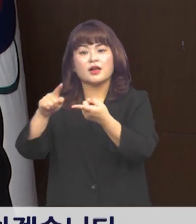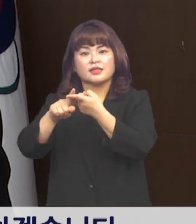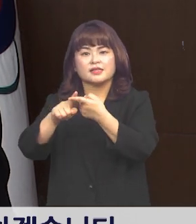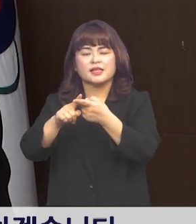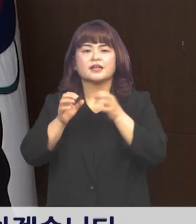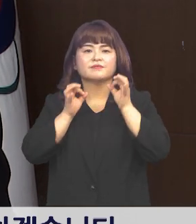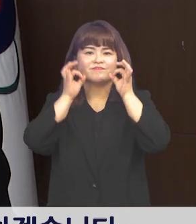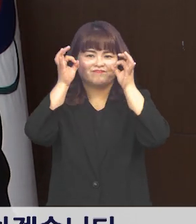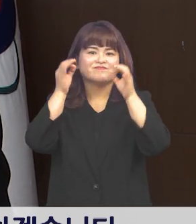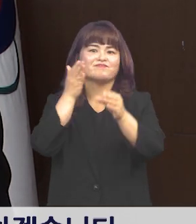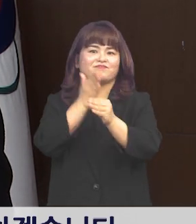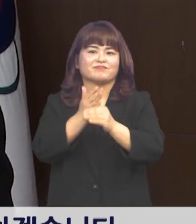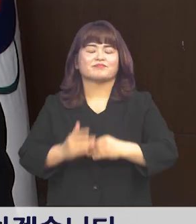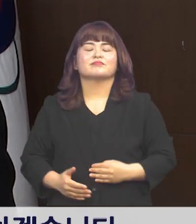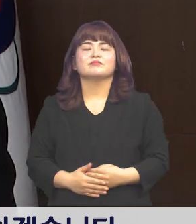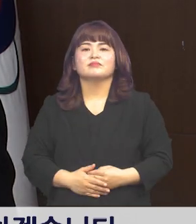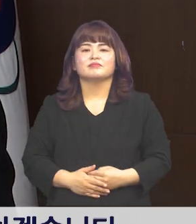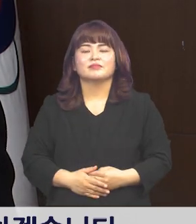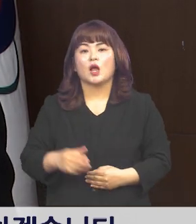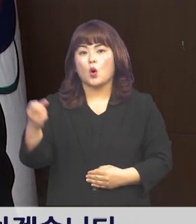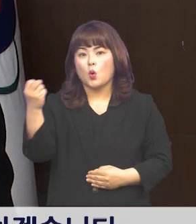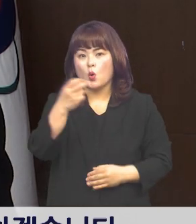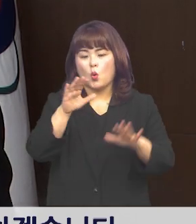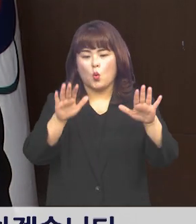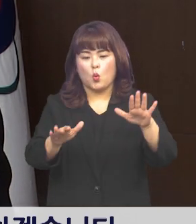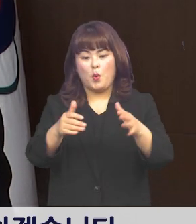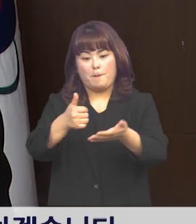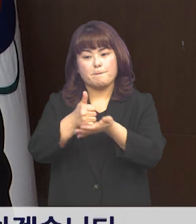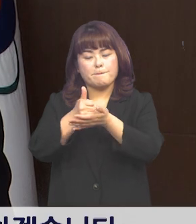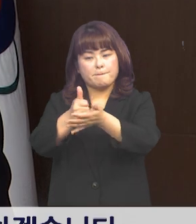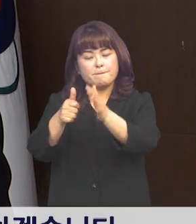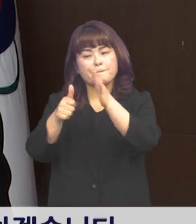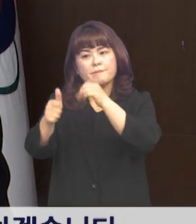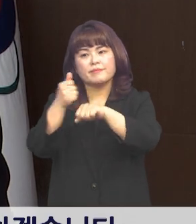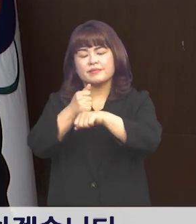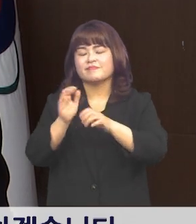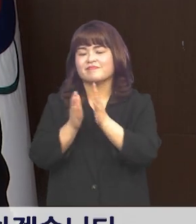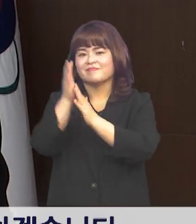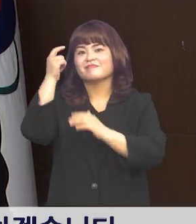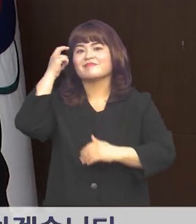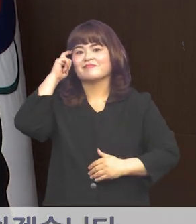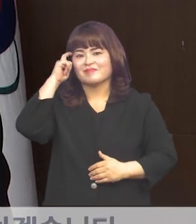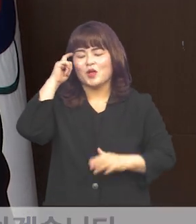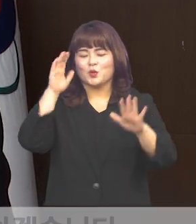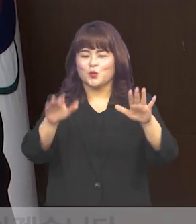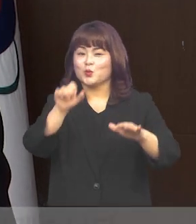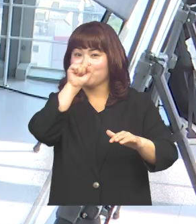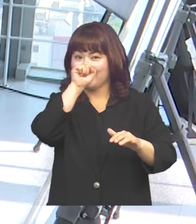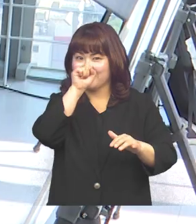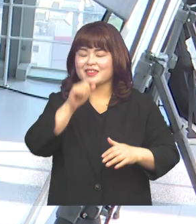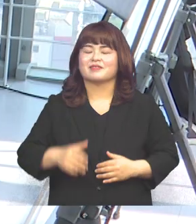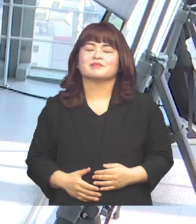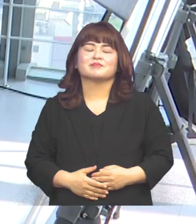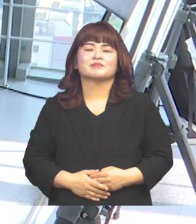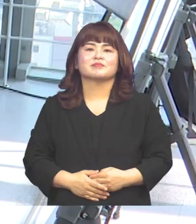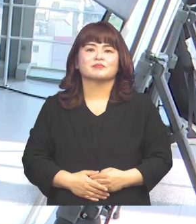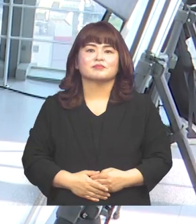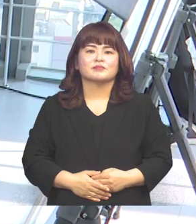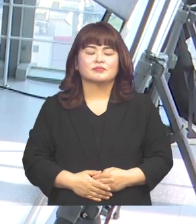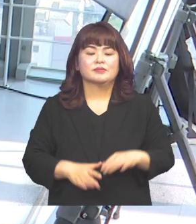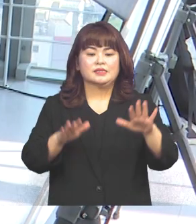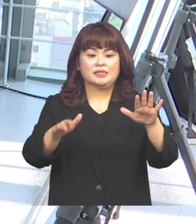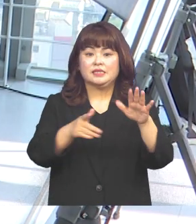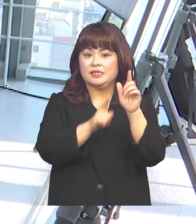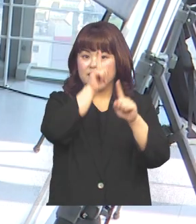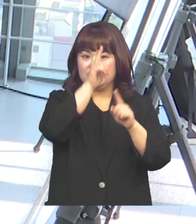지원을 아끼지 않도록 하겠습니다. 다시 한번 오늘 방문하게 돼서 너무 영광이고 좋은 하루였습니다. 한편